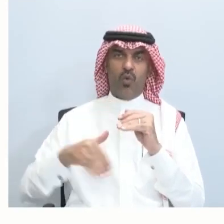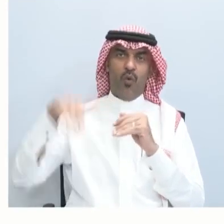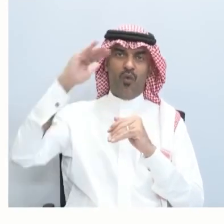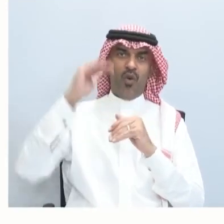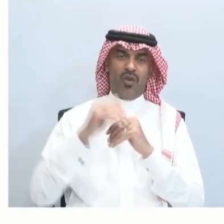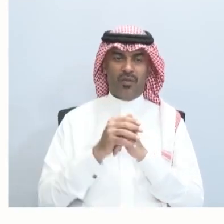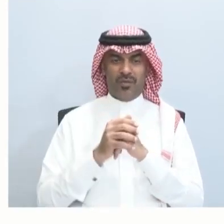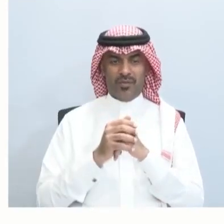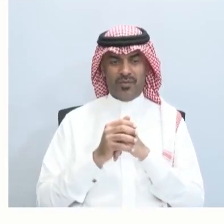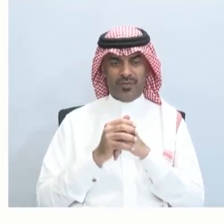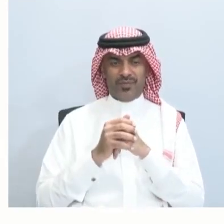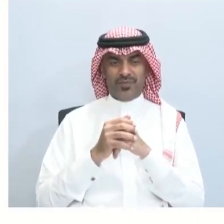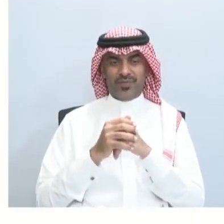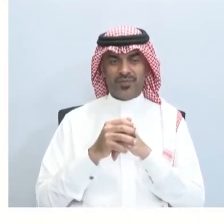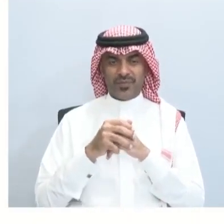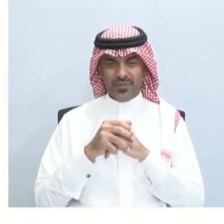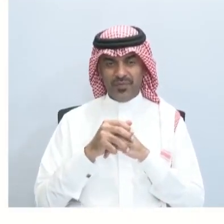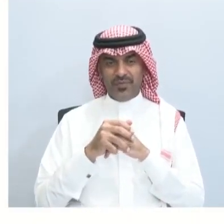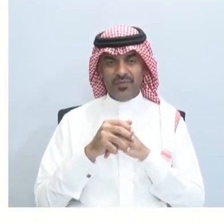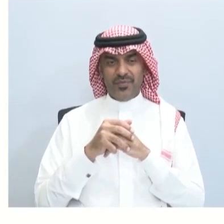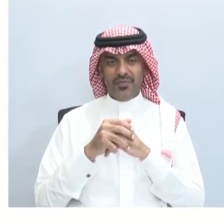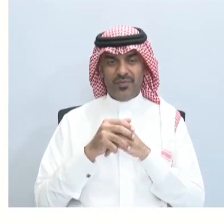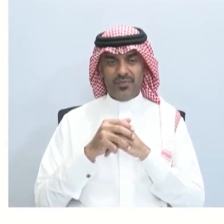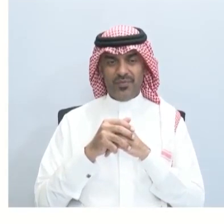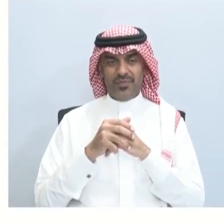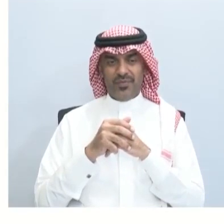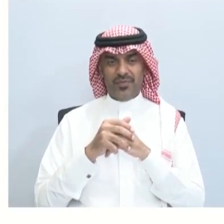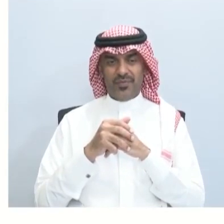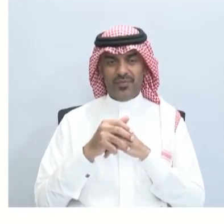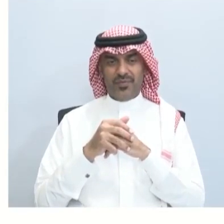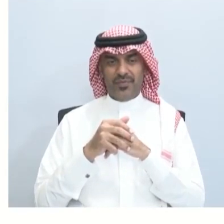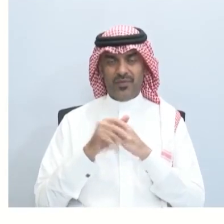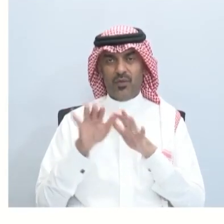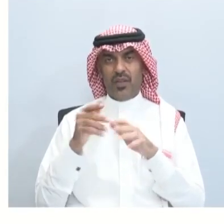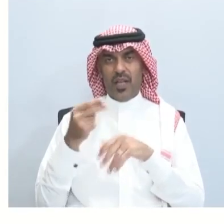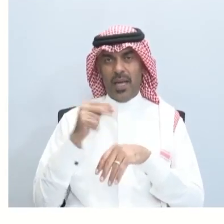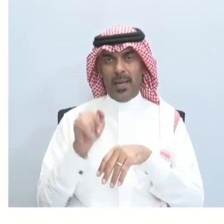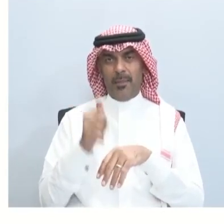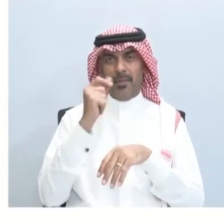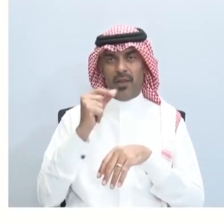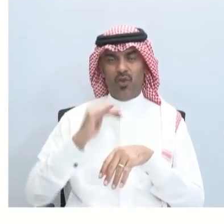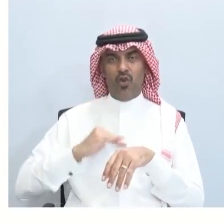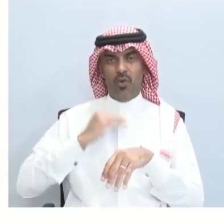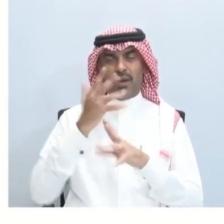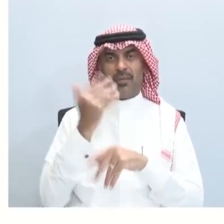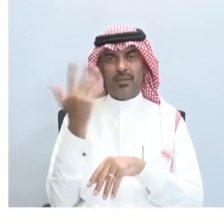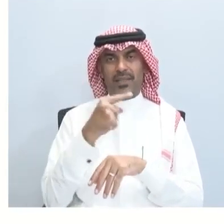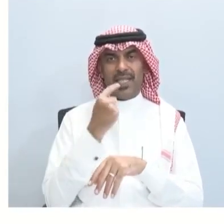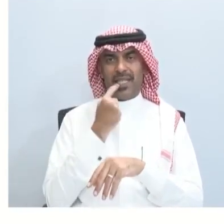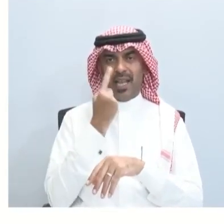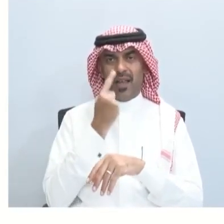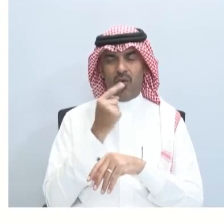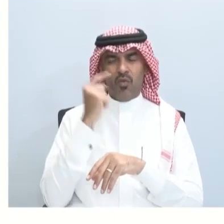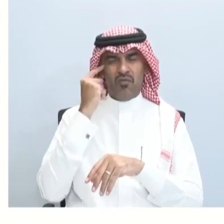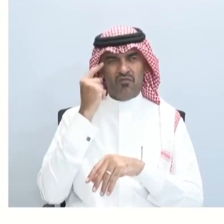فما فوق ولدينا عماد عمره 15 سنه ويفكر